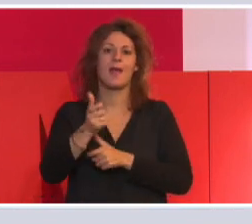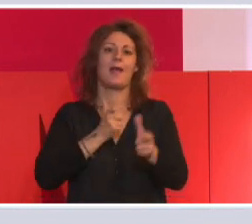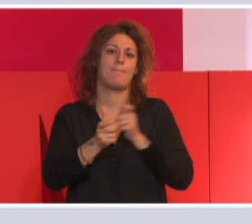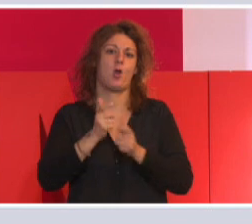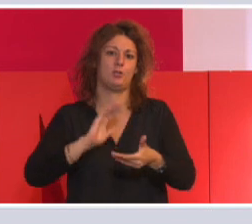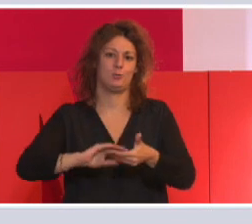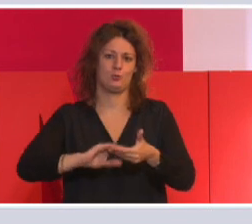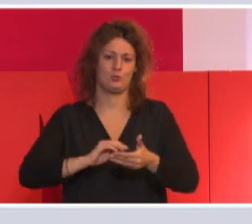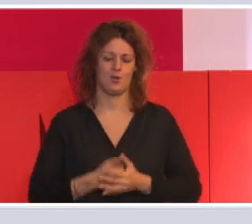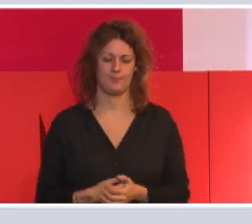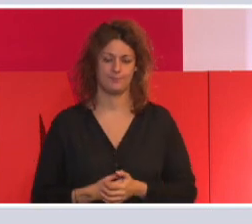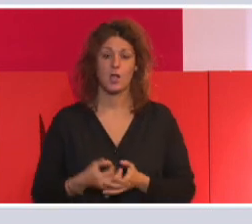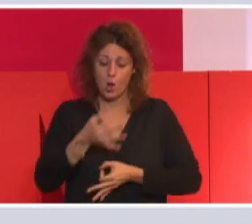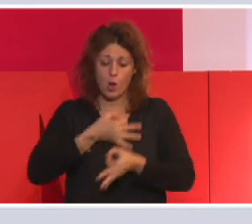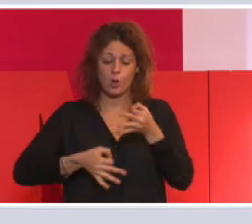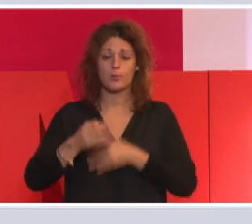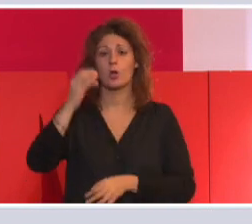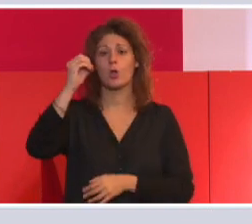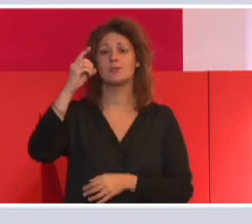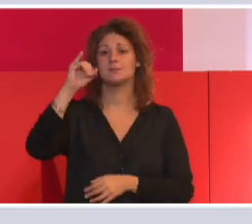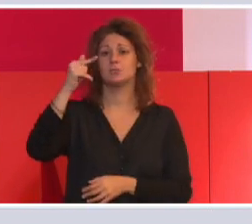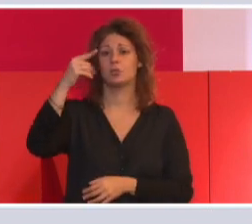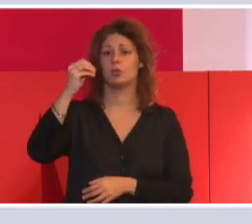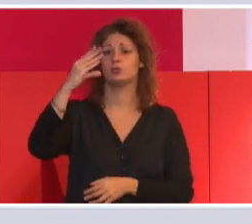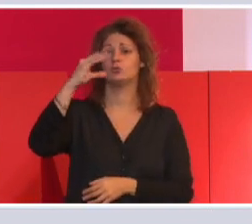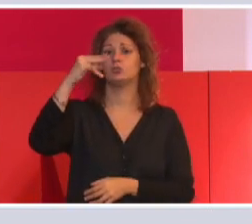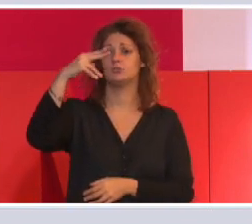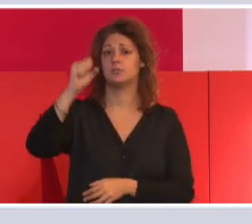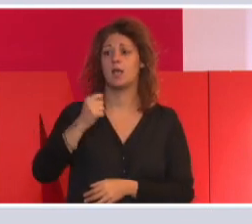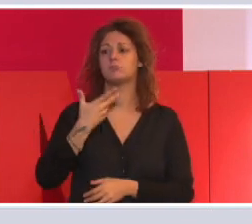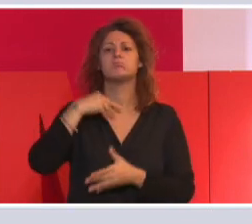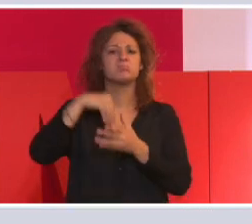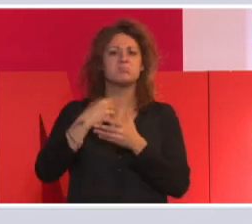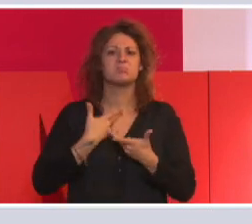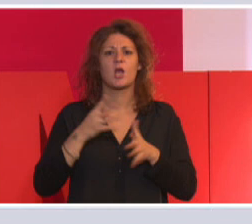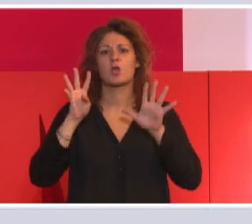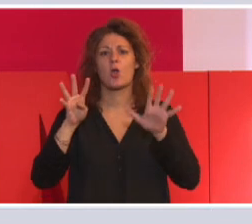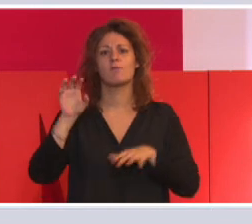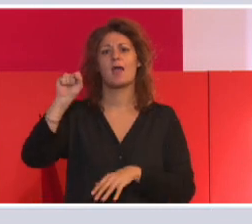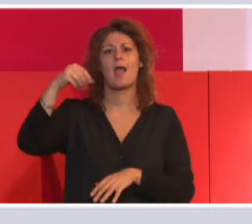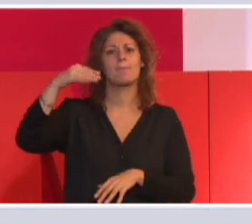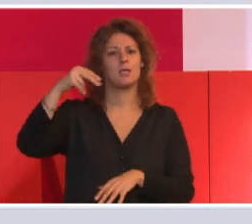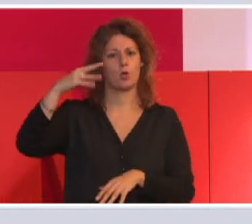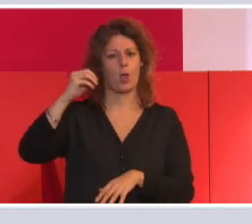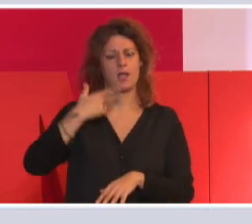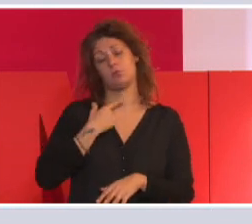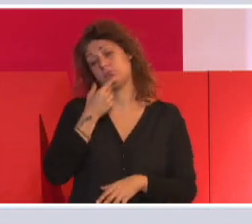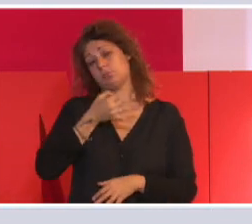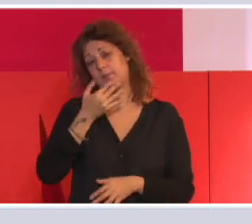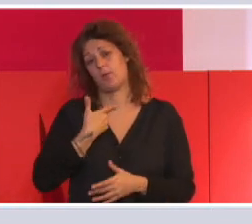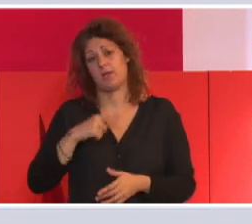site cina è un ormone peptidico di nove aminoacidi queste sempre per il tono scientifico del